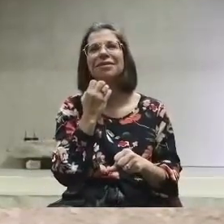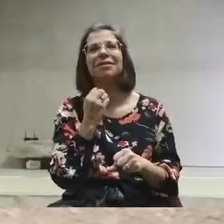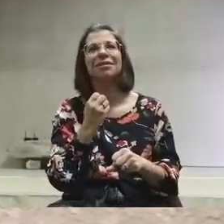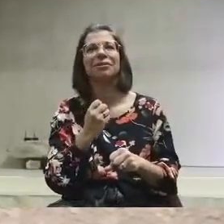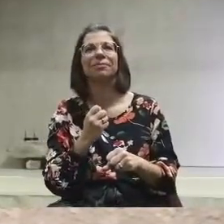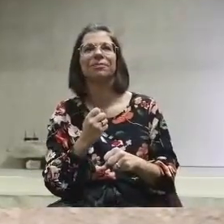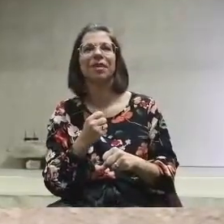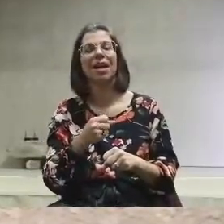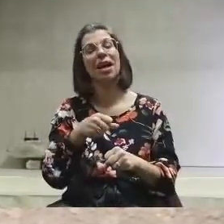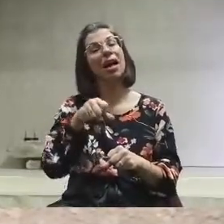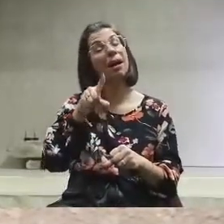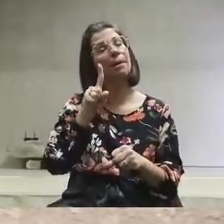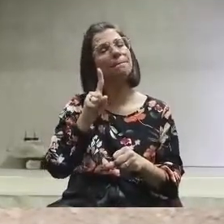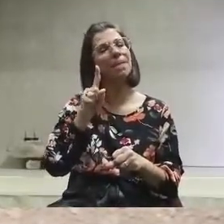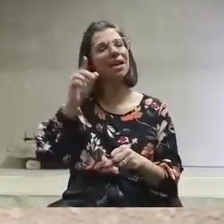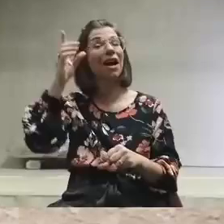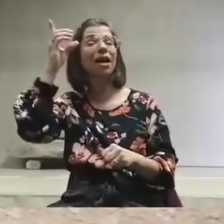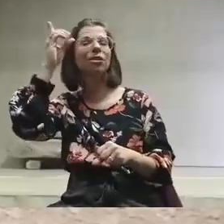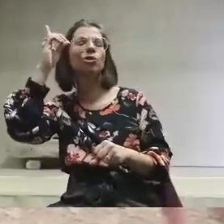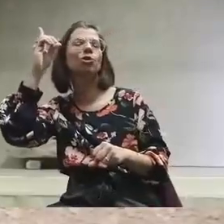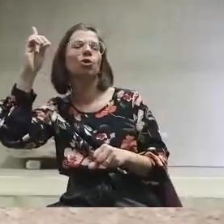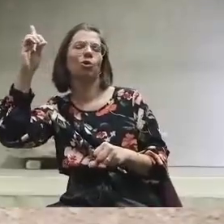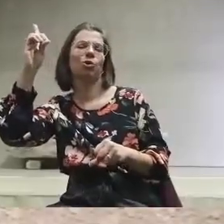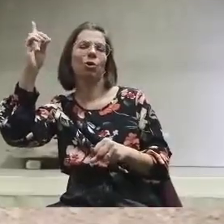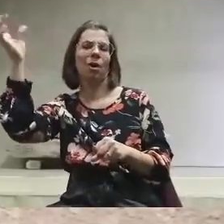acquitté, libre.